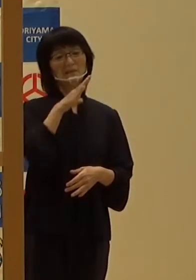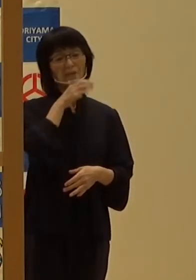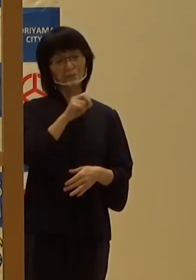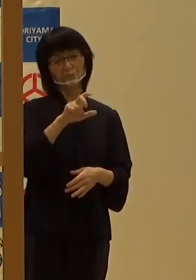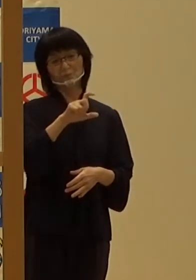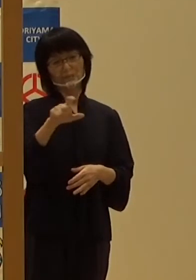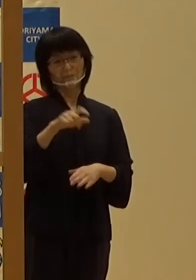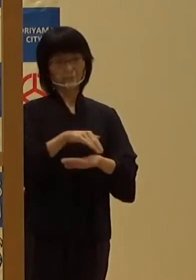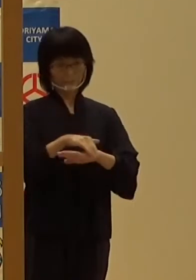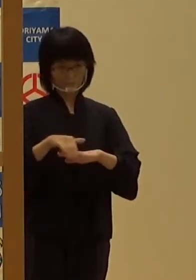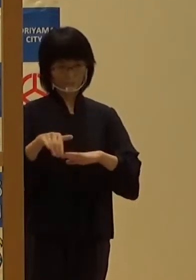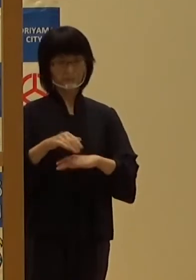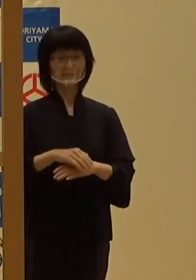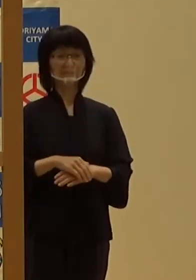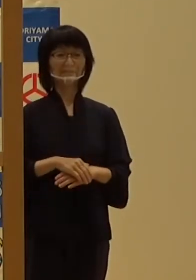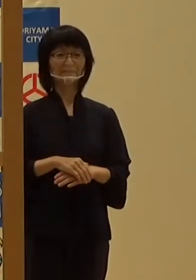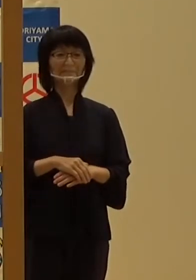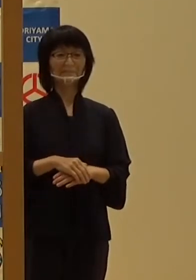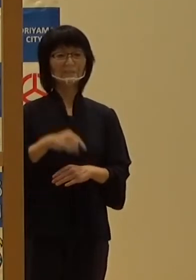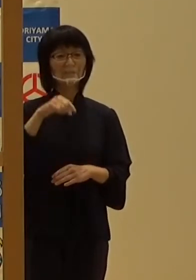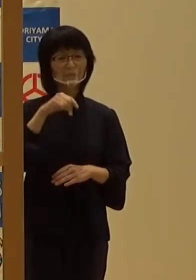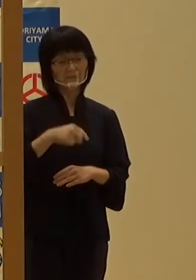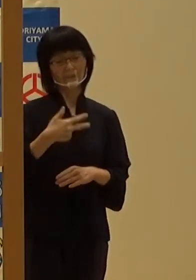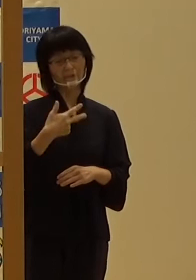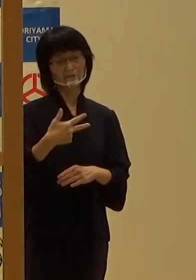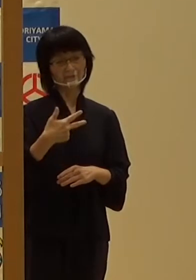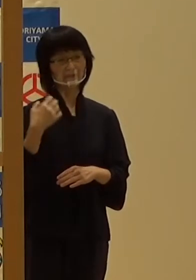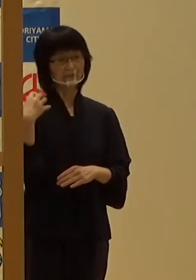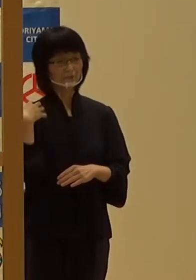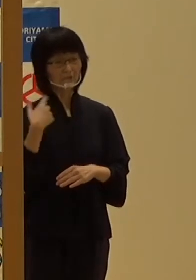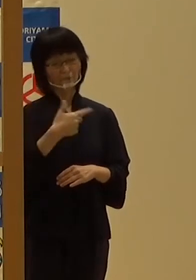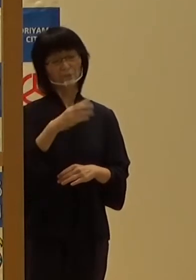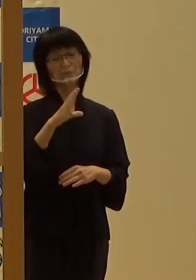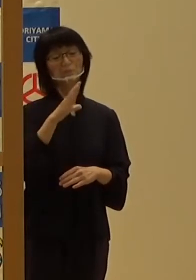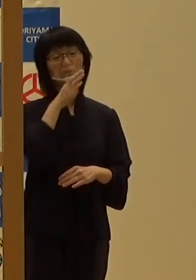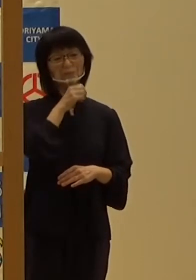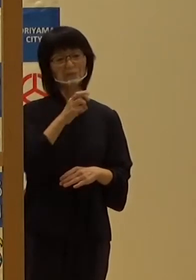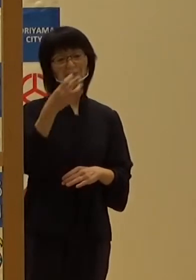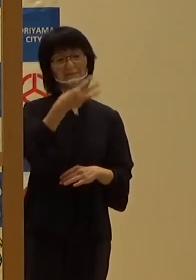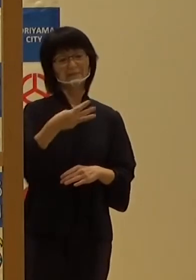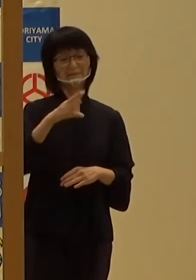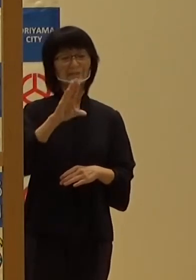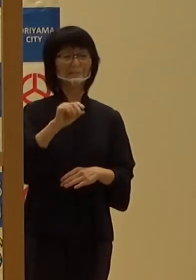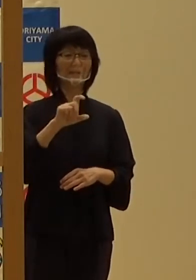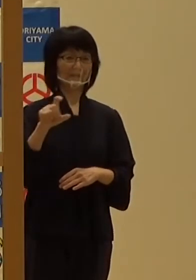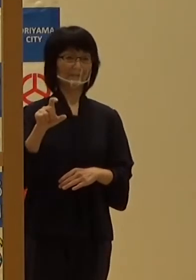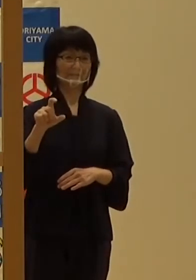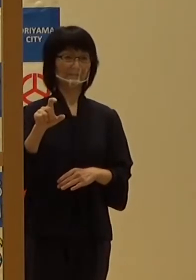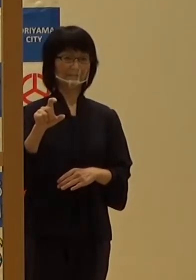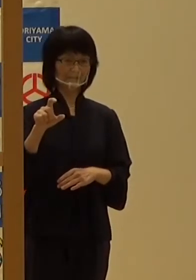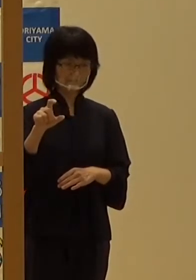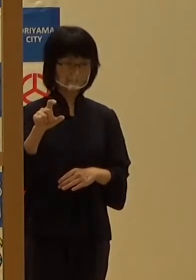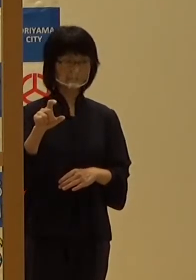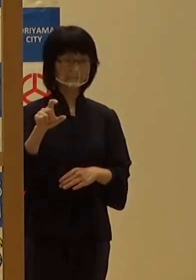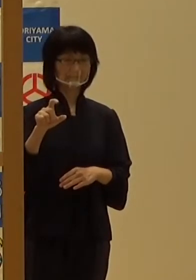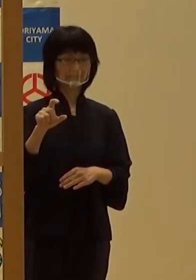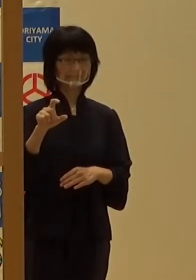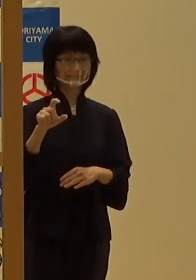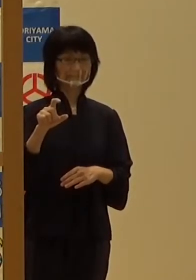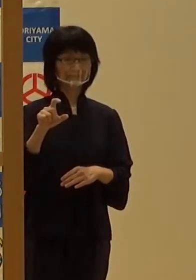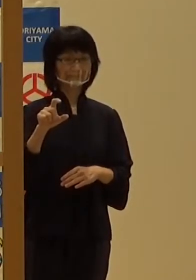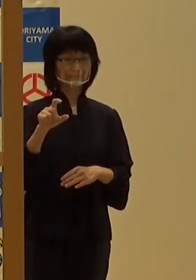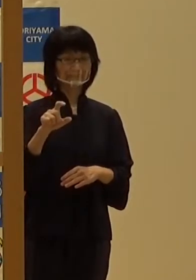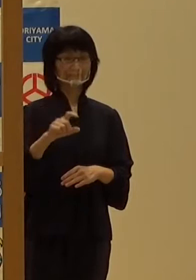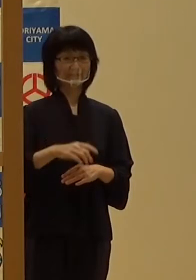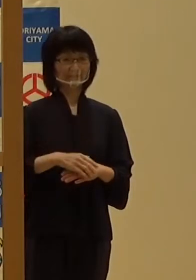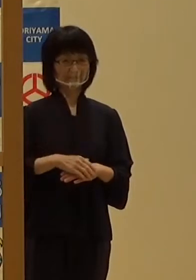してございます。そのうち市の方で6億3000万ほど負担をし、落札事業者の方でこち